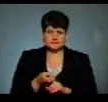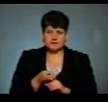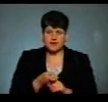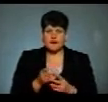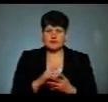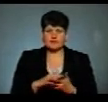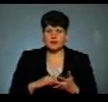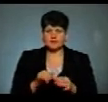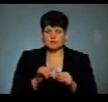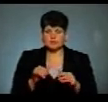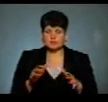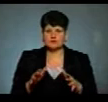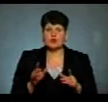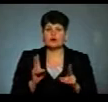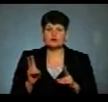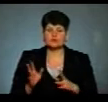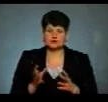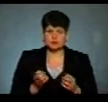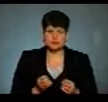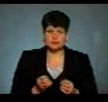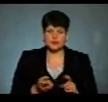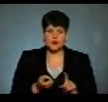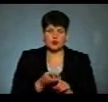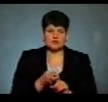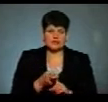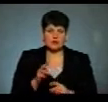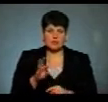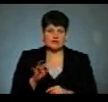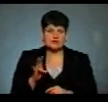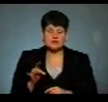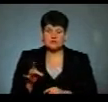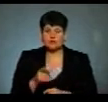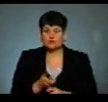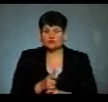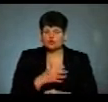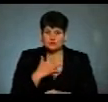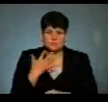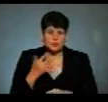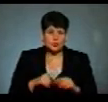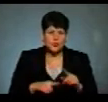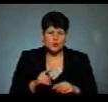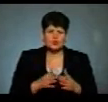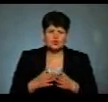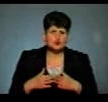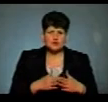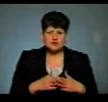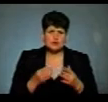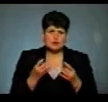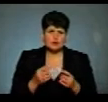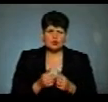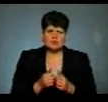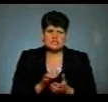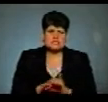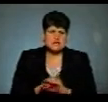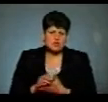далі розширюємо дальні контакти. Контактних по Монастирському районі дуже багато. Як родичів, так і сусідів, так просто близьких знайомих.